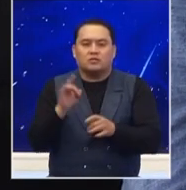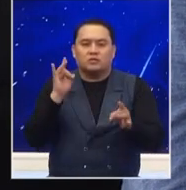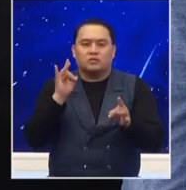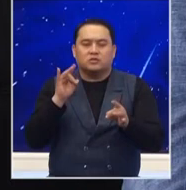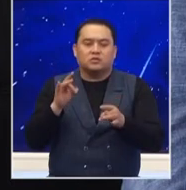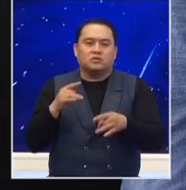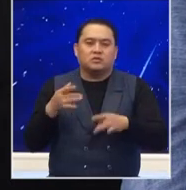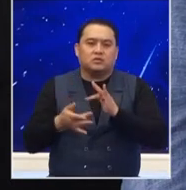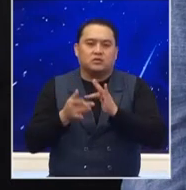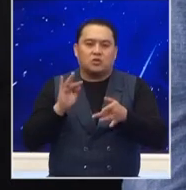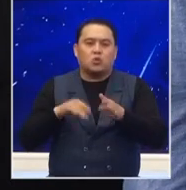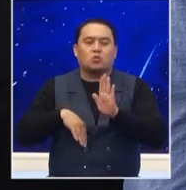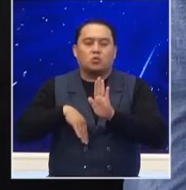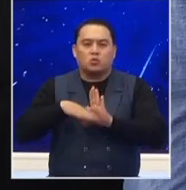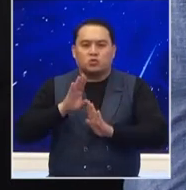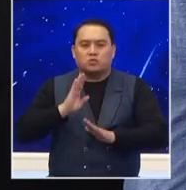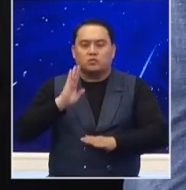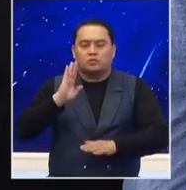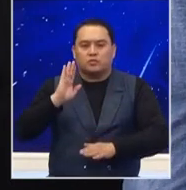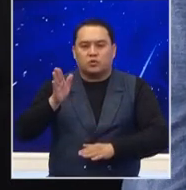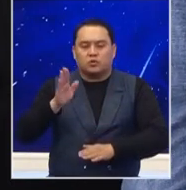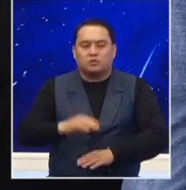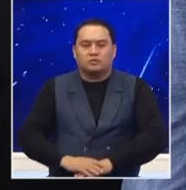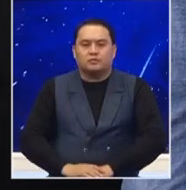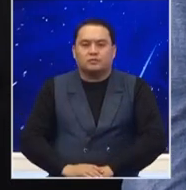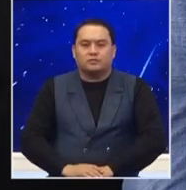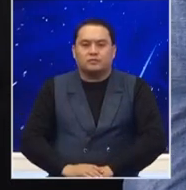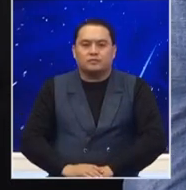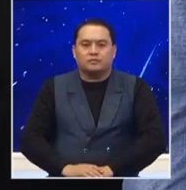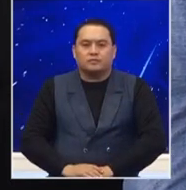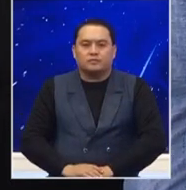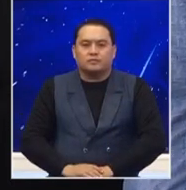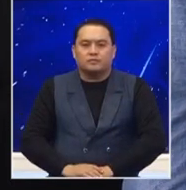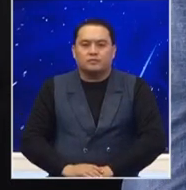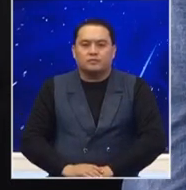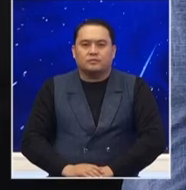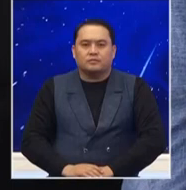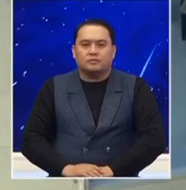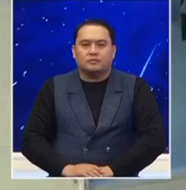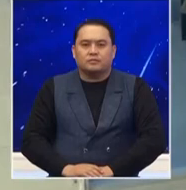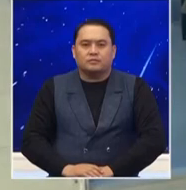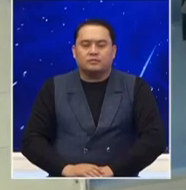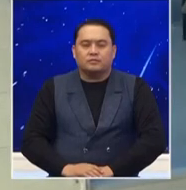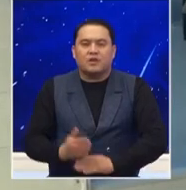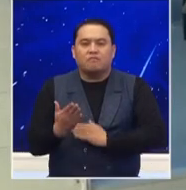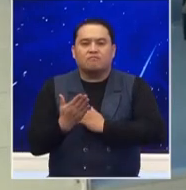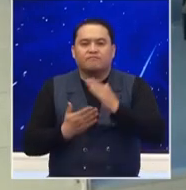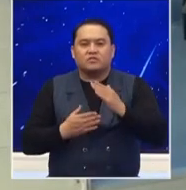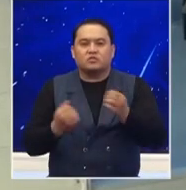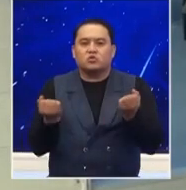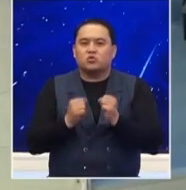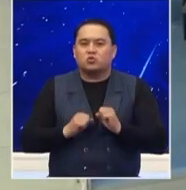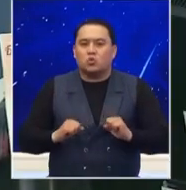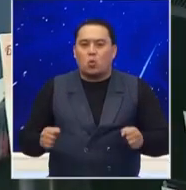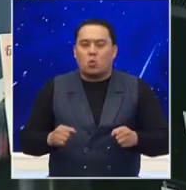4G, и у жителей дачного массива появится возможность подключиться к стабильному интернету. Высококачественный интернет у